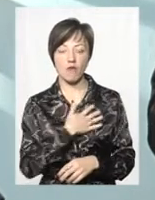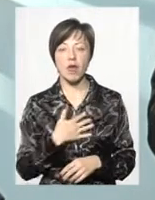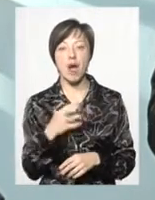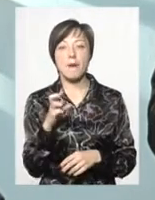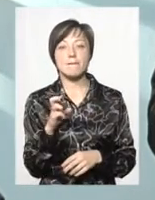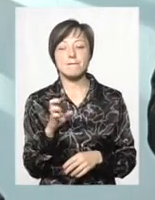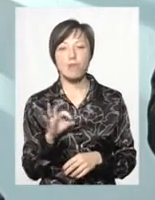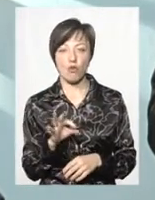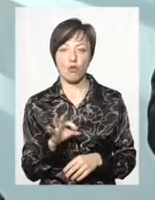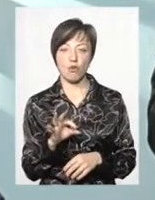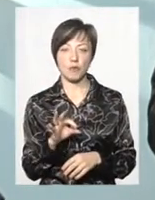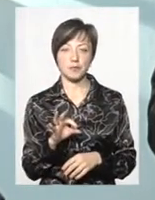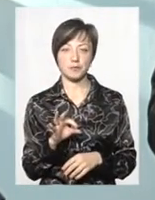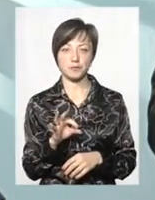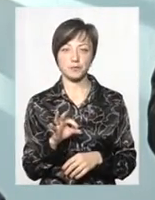що церковна